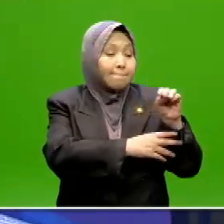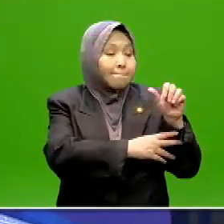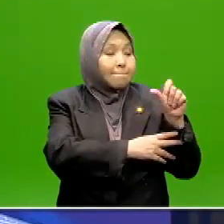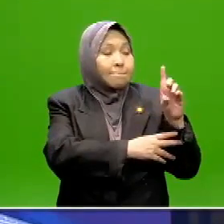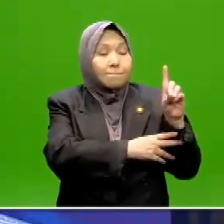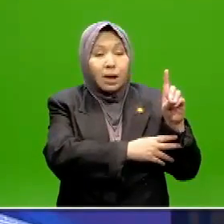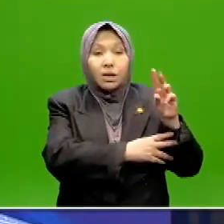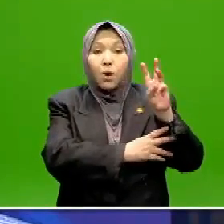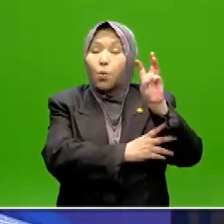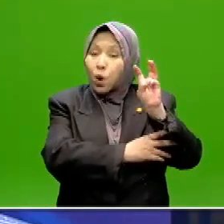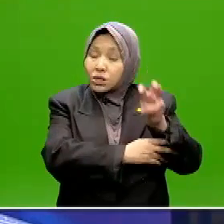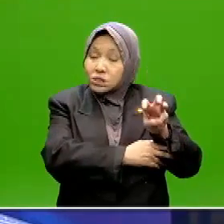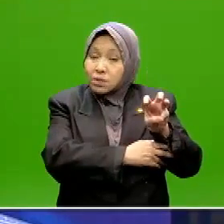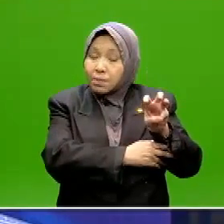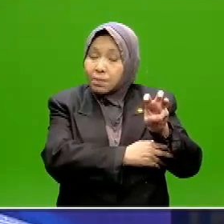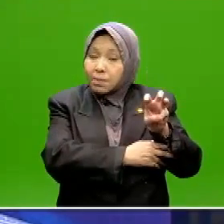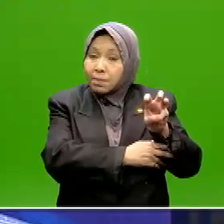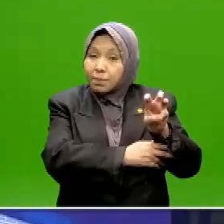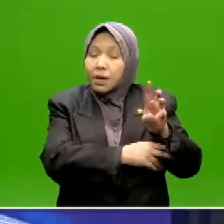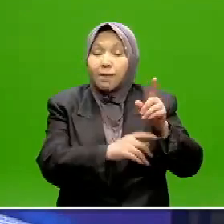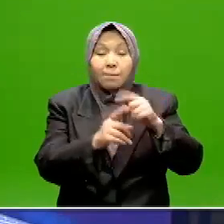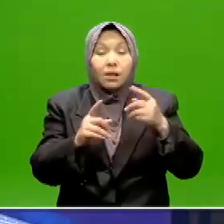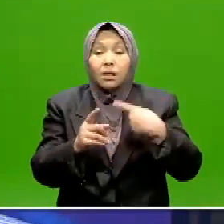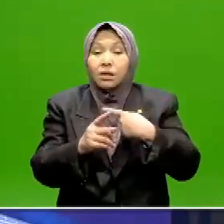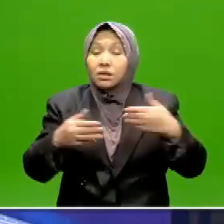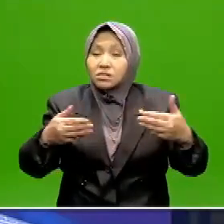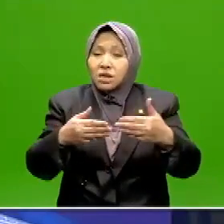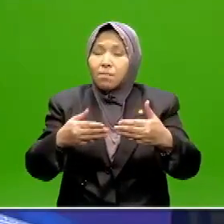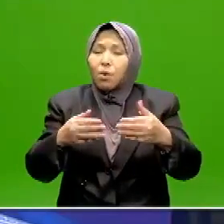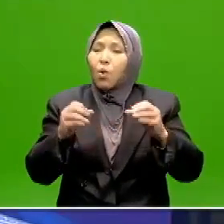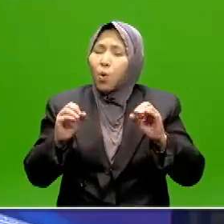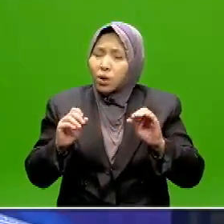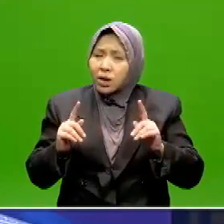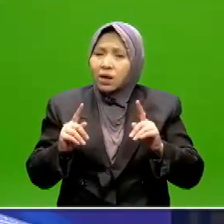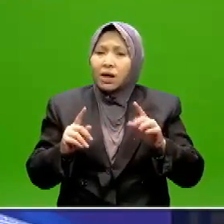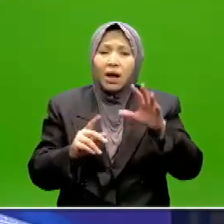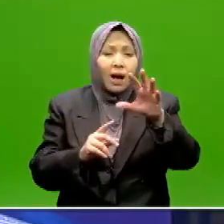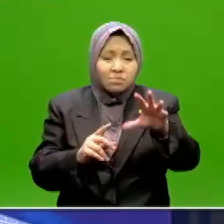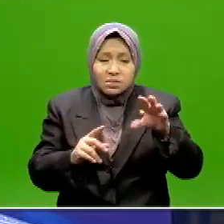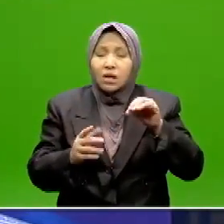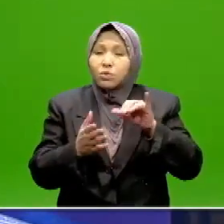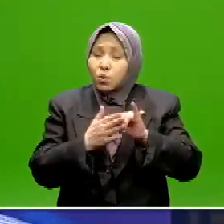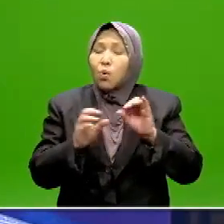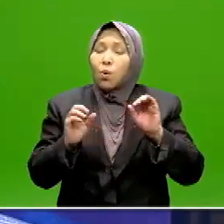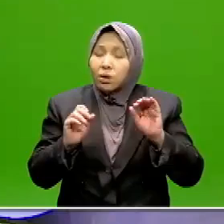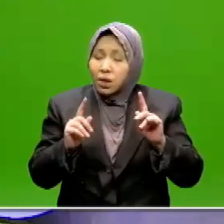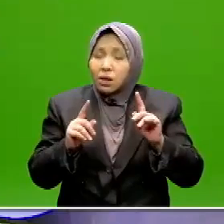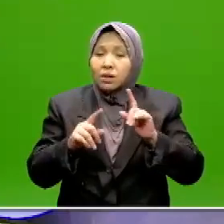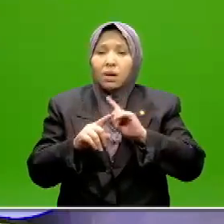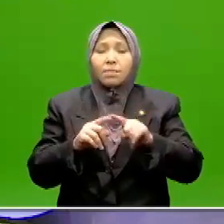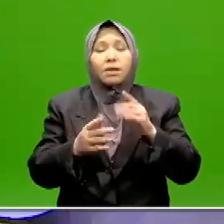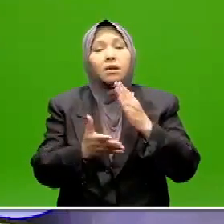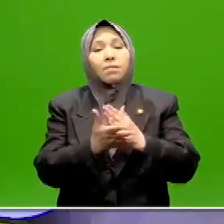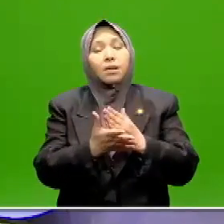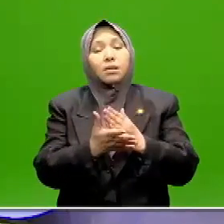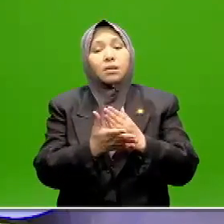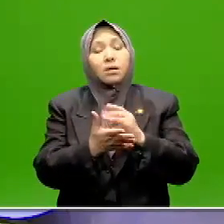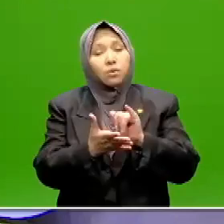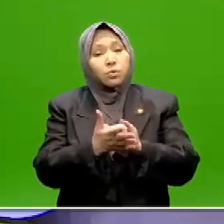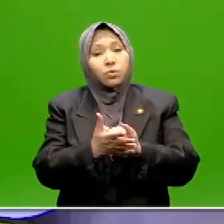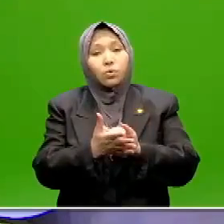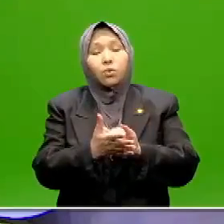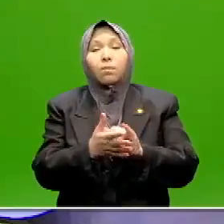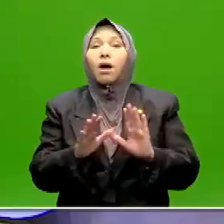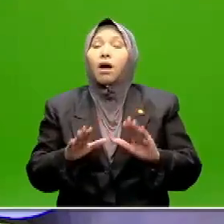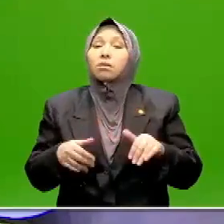saatnya wajib nih milik kita sambung Oke Hafsah tuh Oke tapi bila kita berhenti menjadi mayo sama nilai